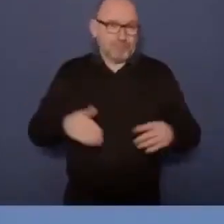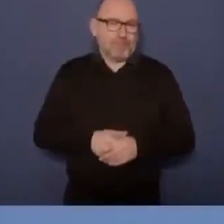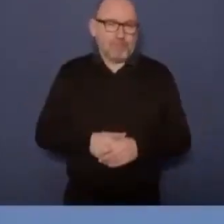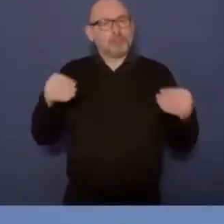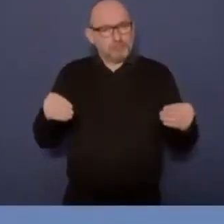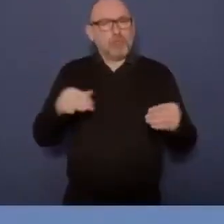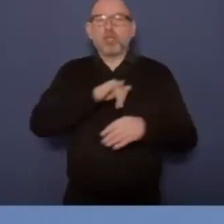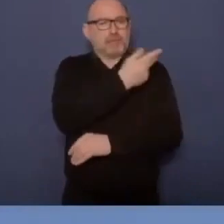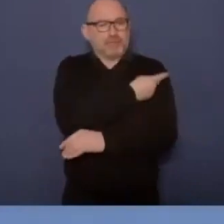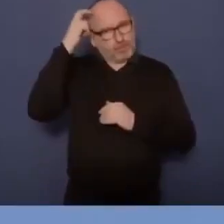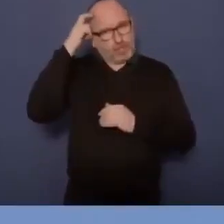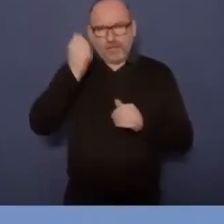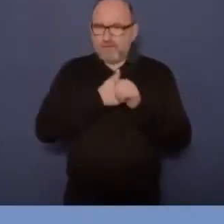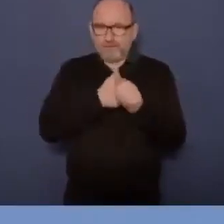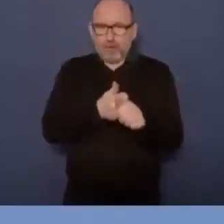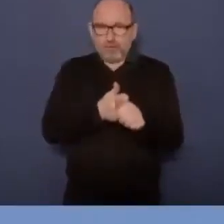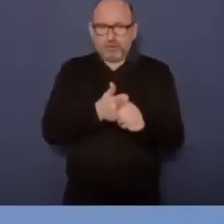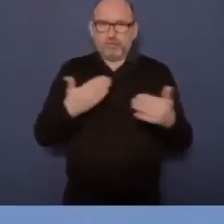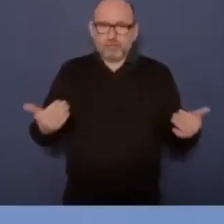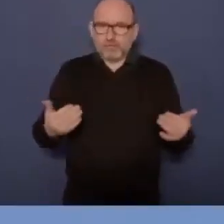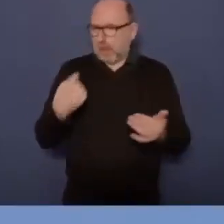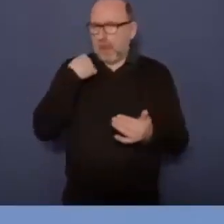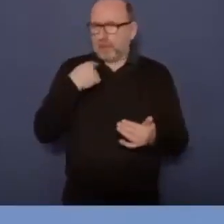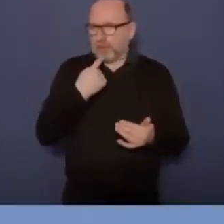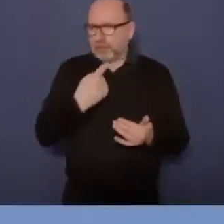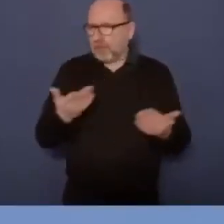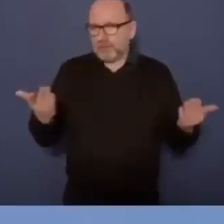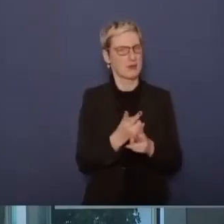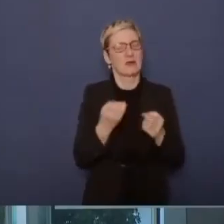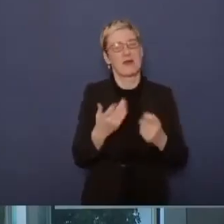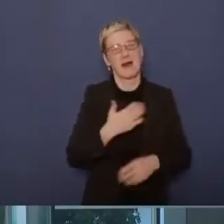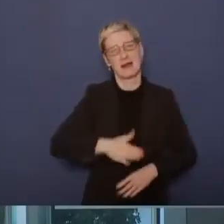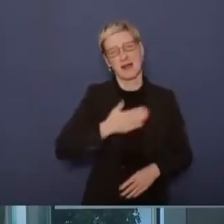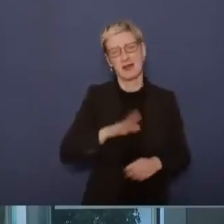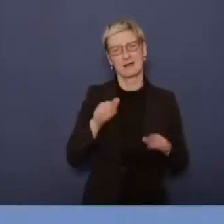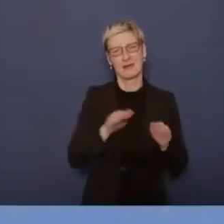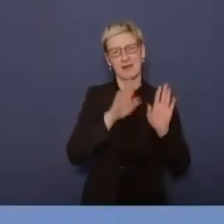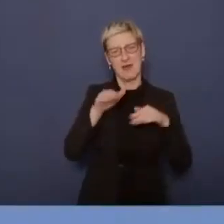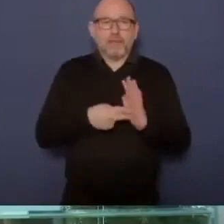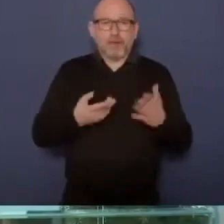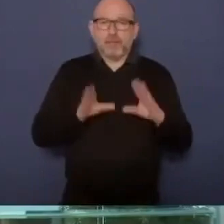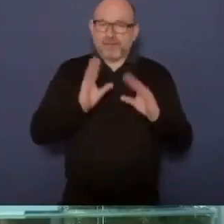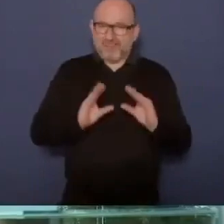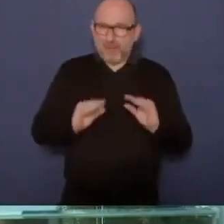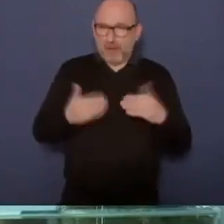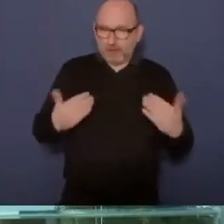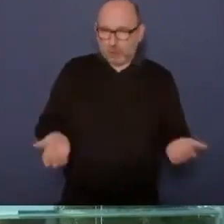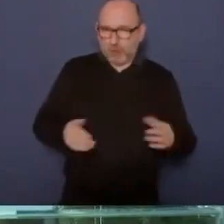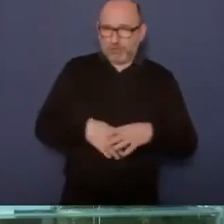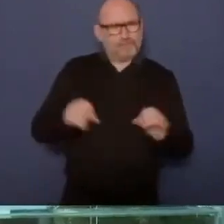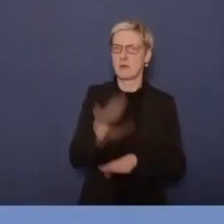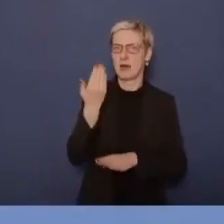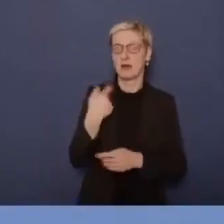wir also haben, also wie ich eben auch schon sagte, das, was wir hier gerade besprochen haben, so kann man